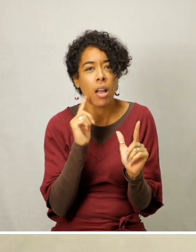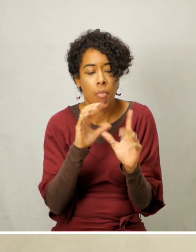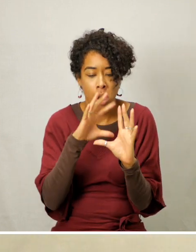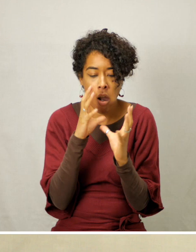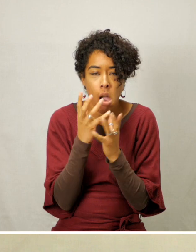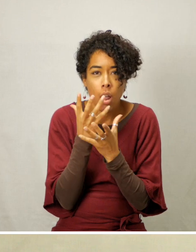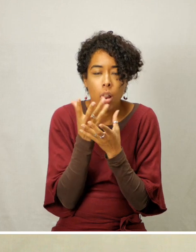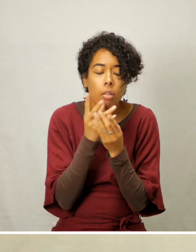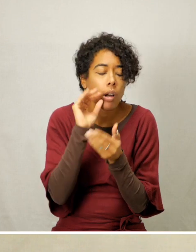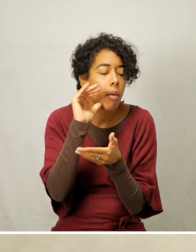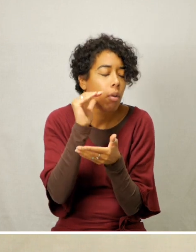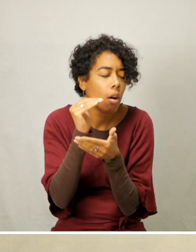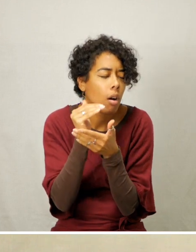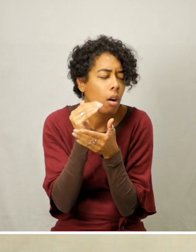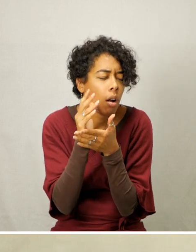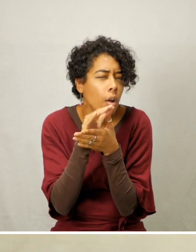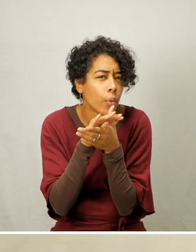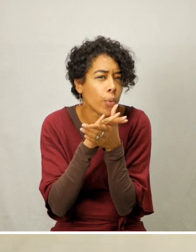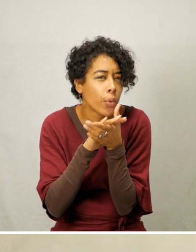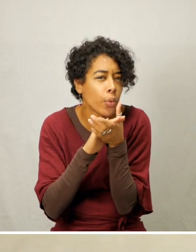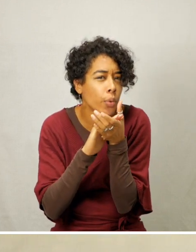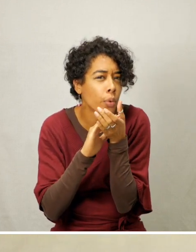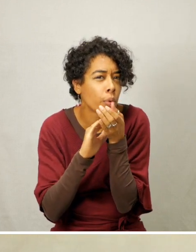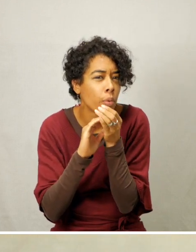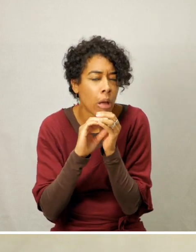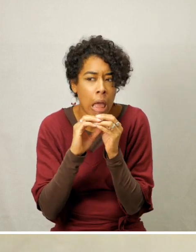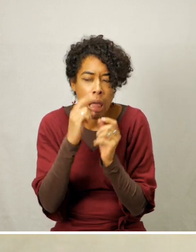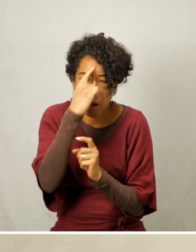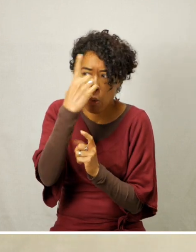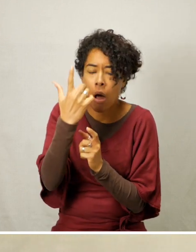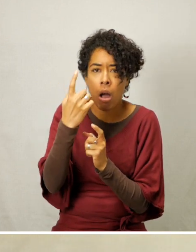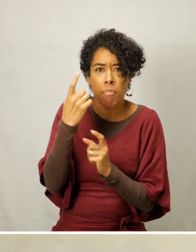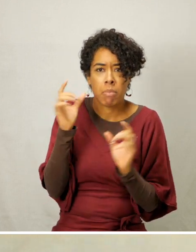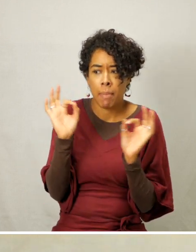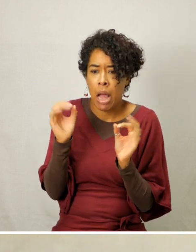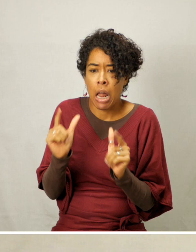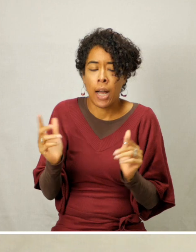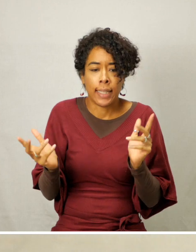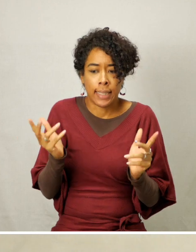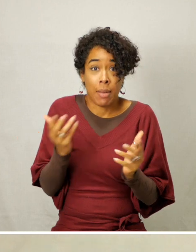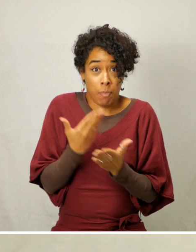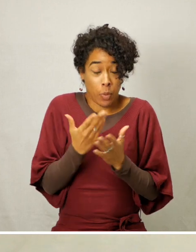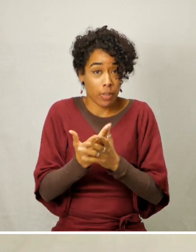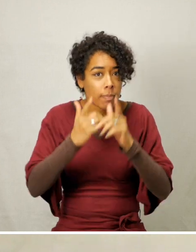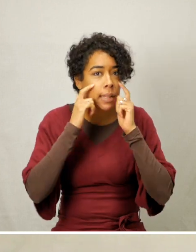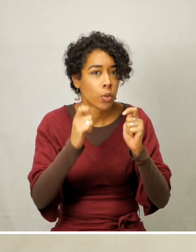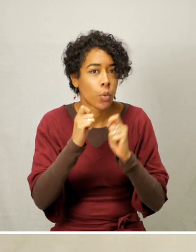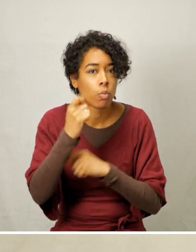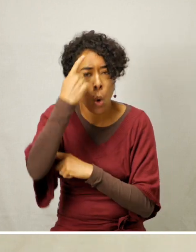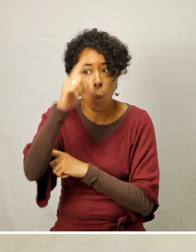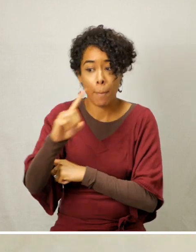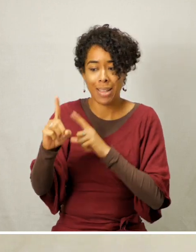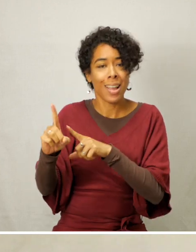englobée, endormie sous ce poids de l'incrédulité. C'est pour ça qu'il nous faut faire attention, parce que l'incrédulité